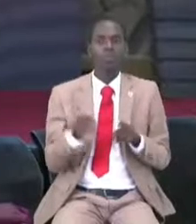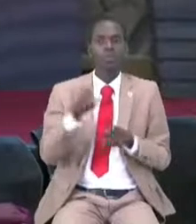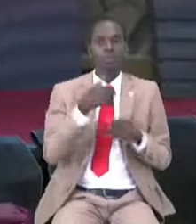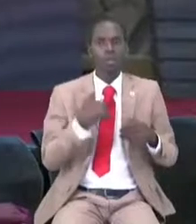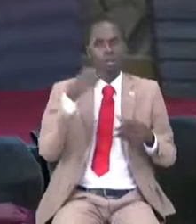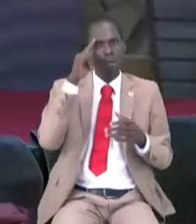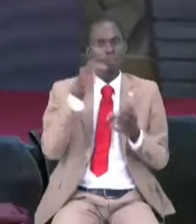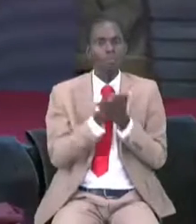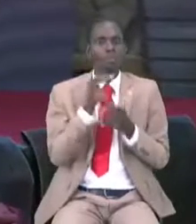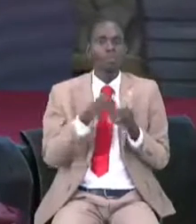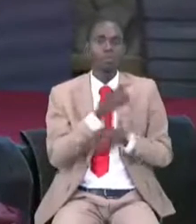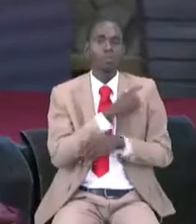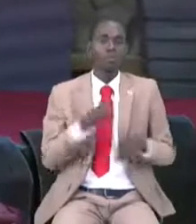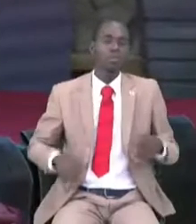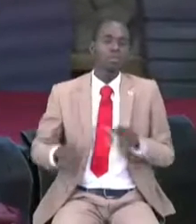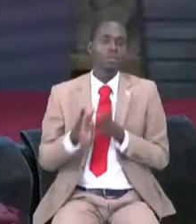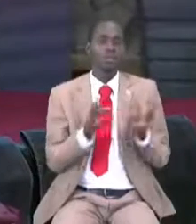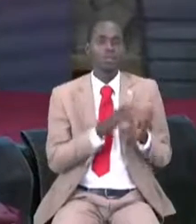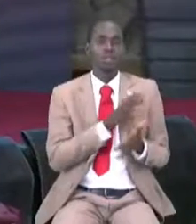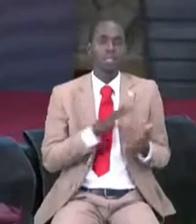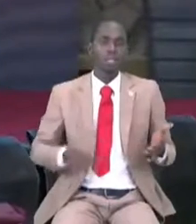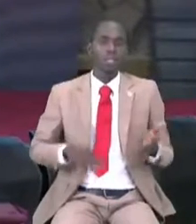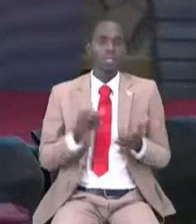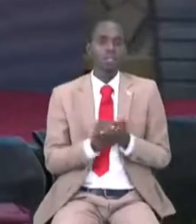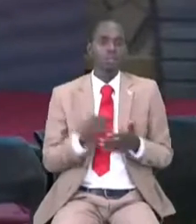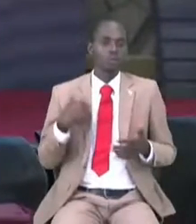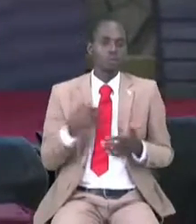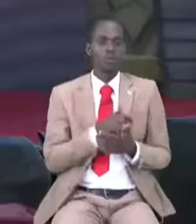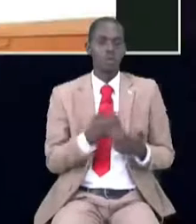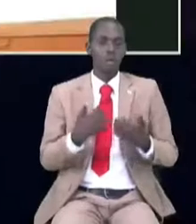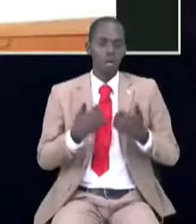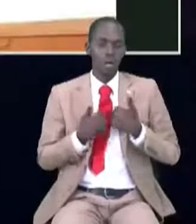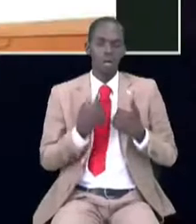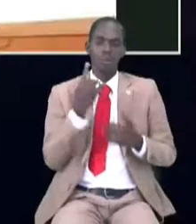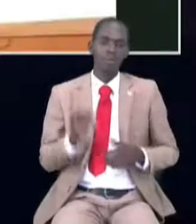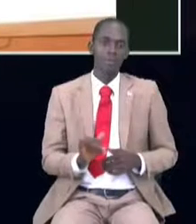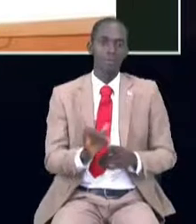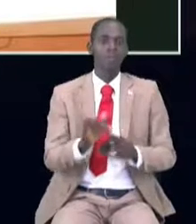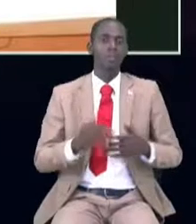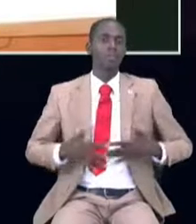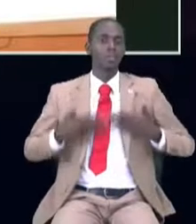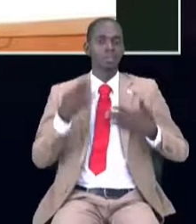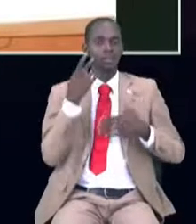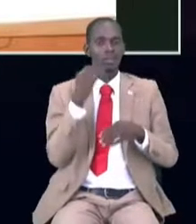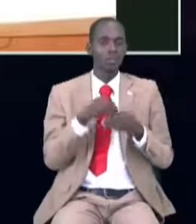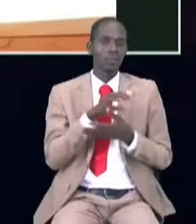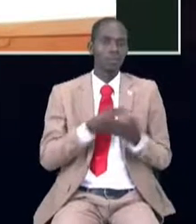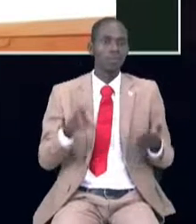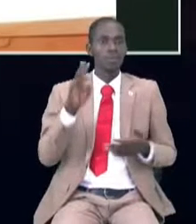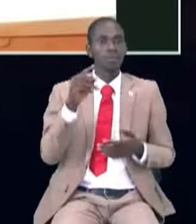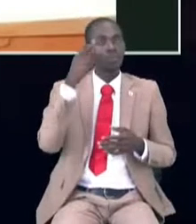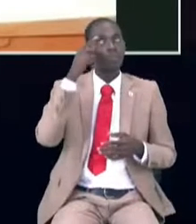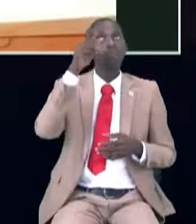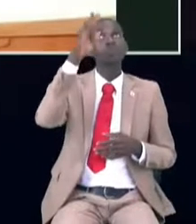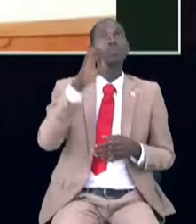vie éternelle. Verset 16 dit, car Dieu a tant aimé le monde qu'il